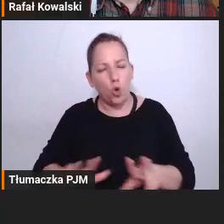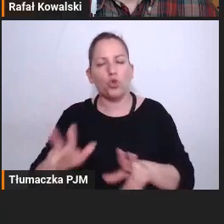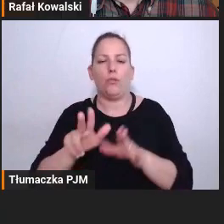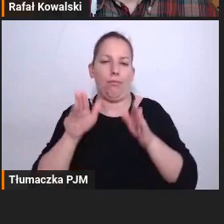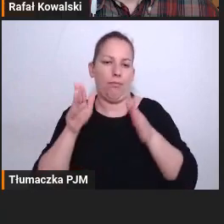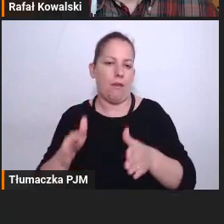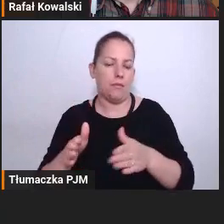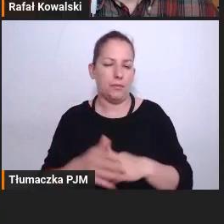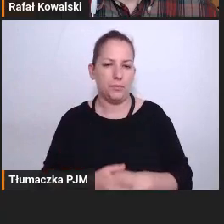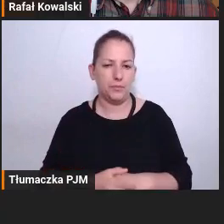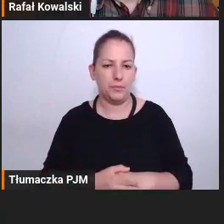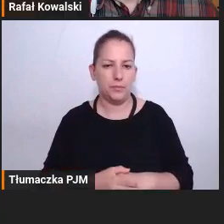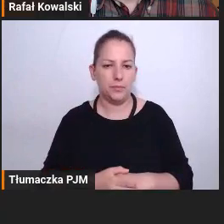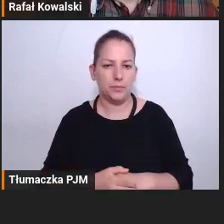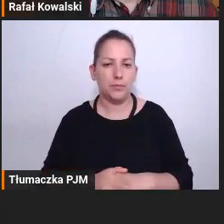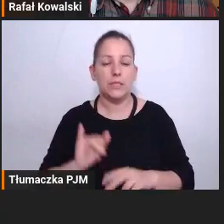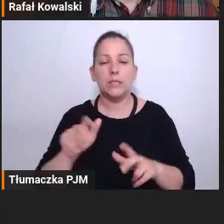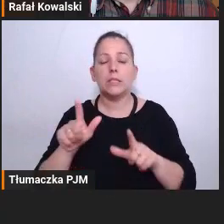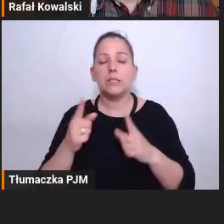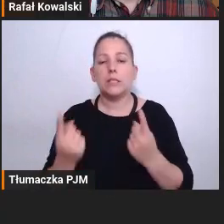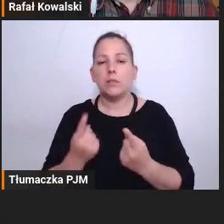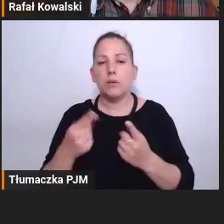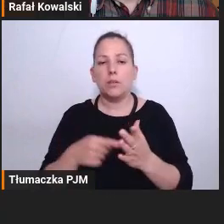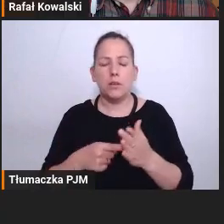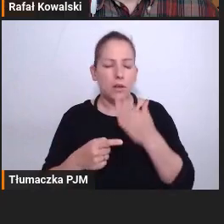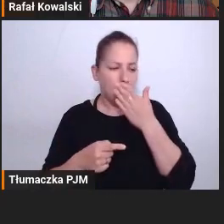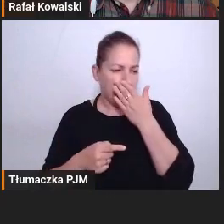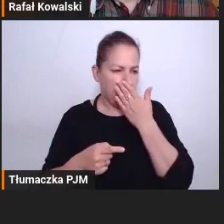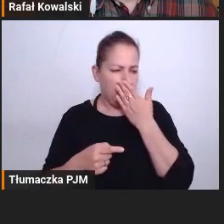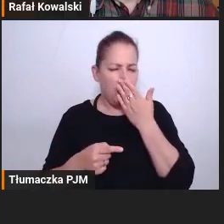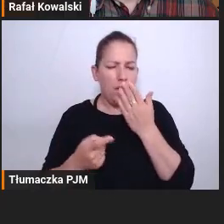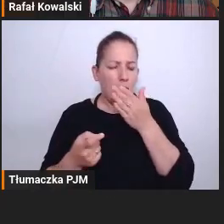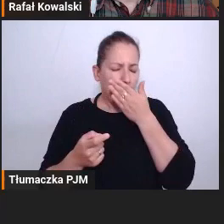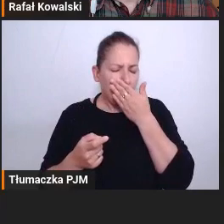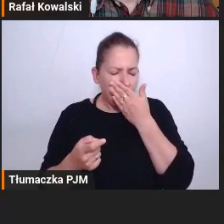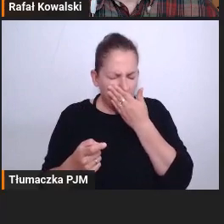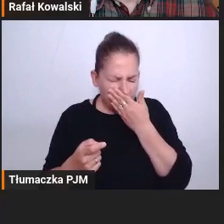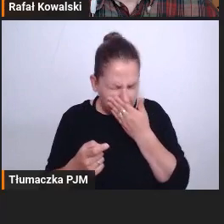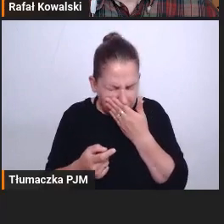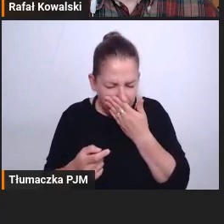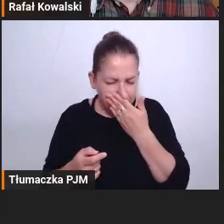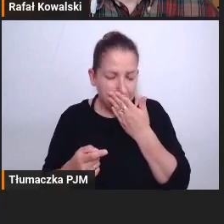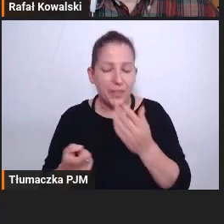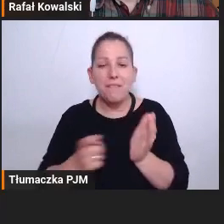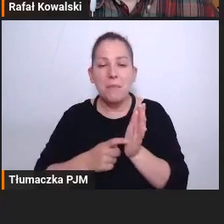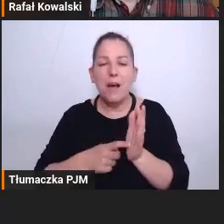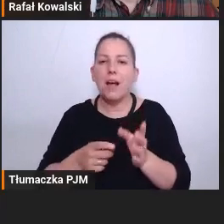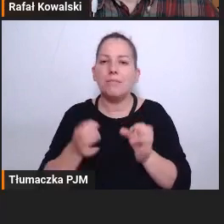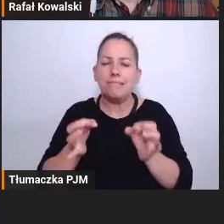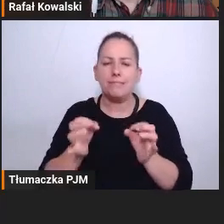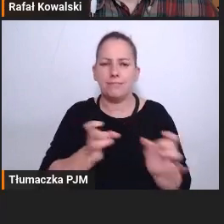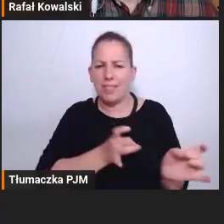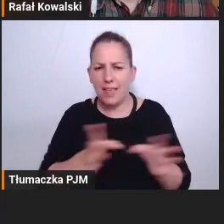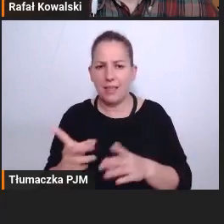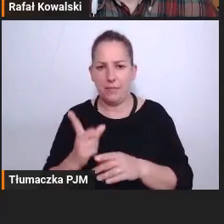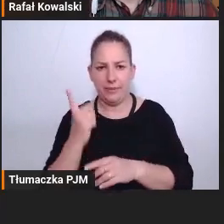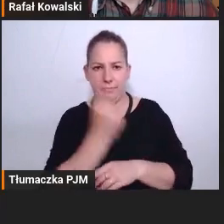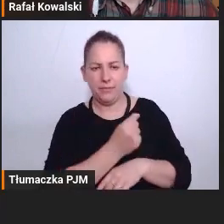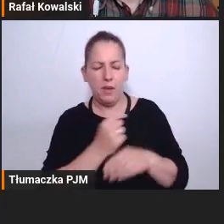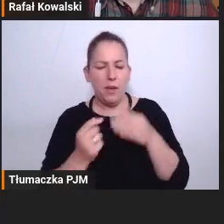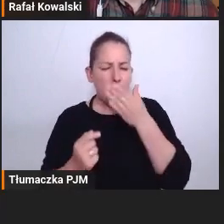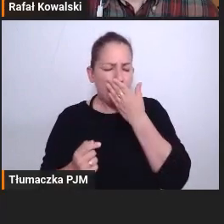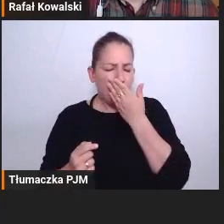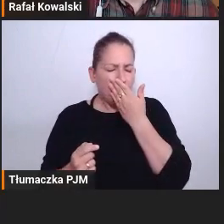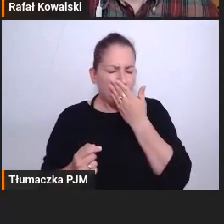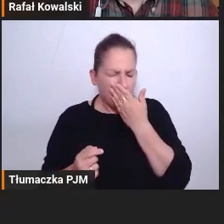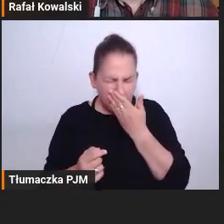i sytuacja taka, która wymaga natychmiastowego naszego udziału, tak? No i wtedy